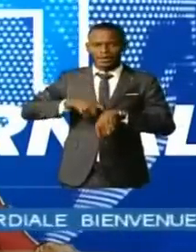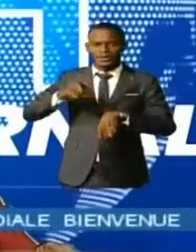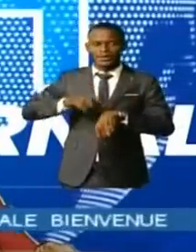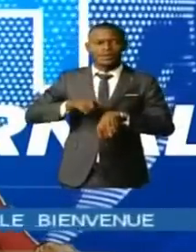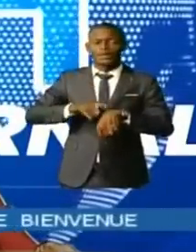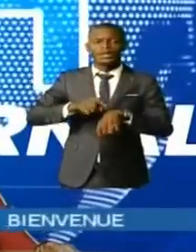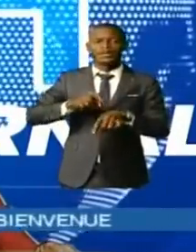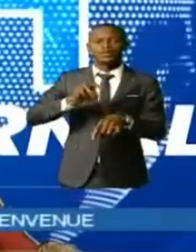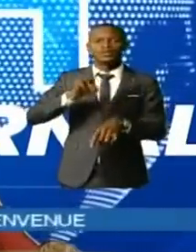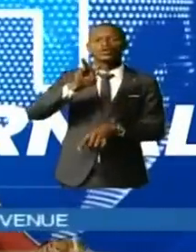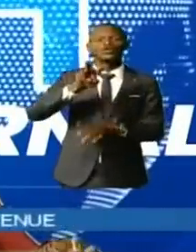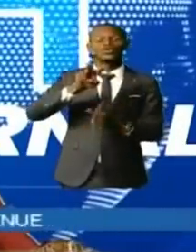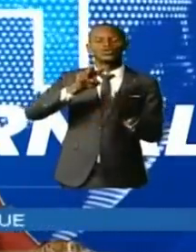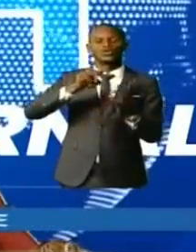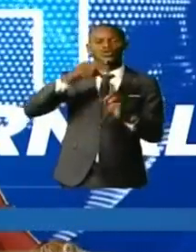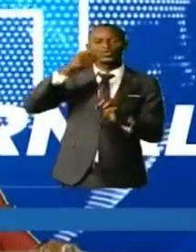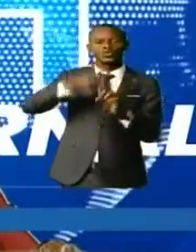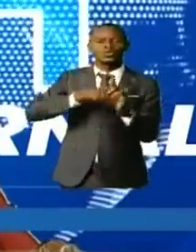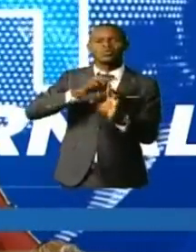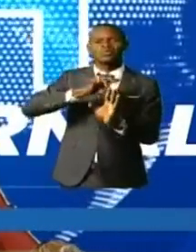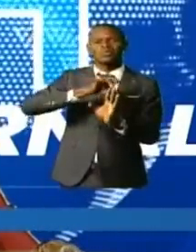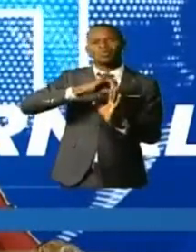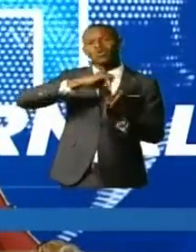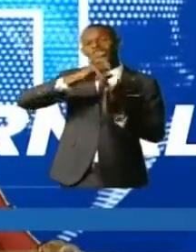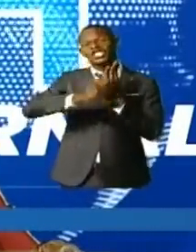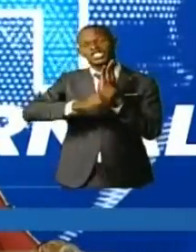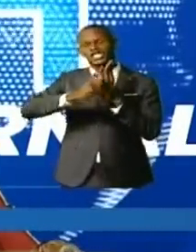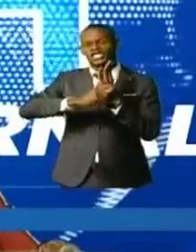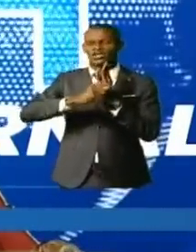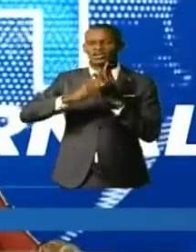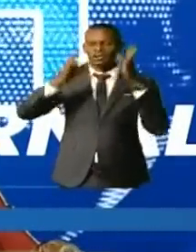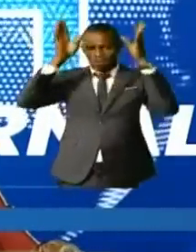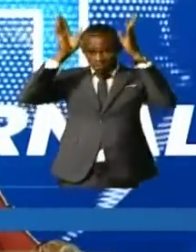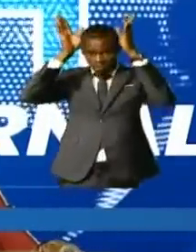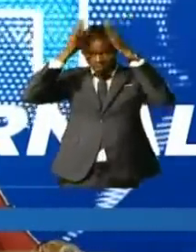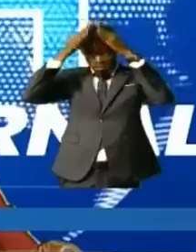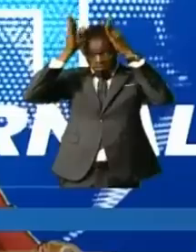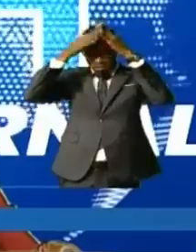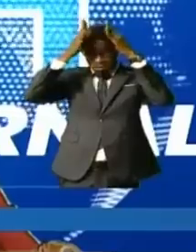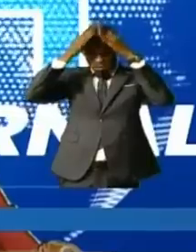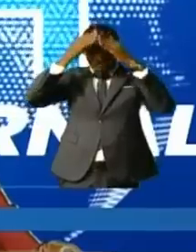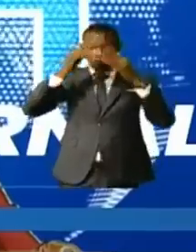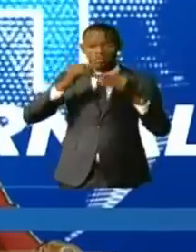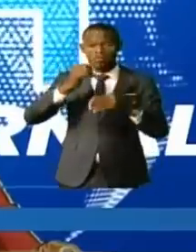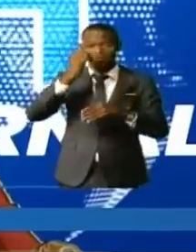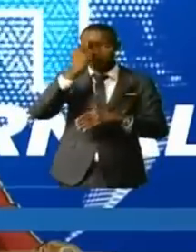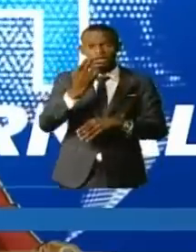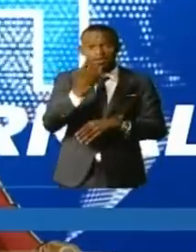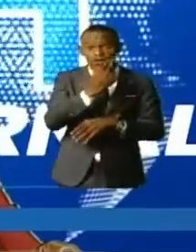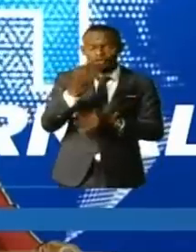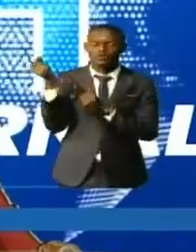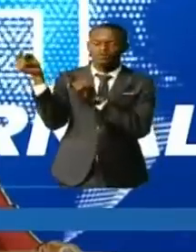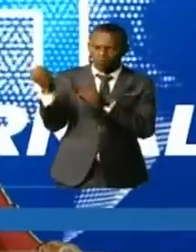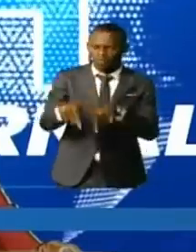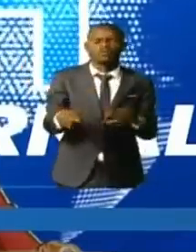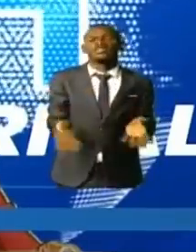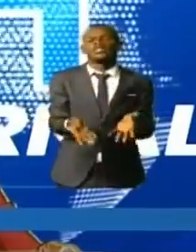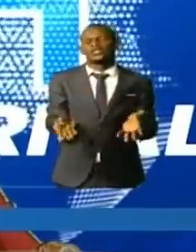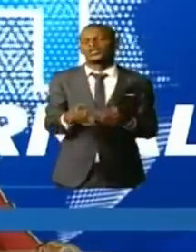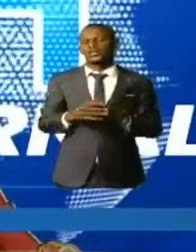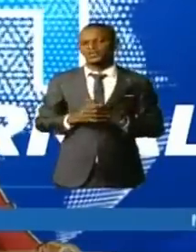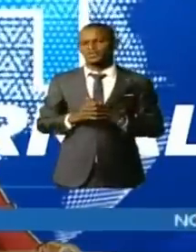L'annonce vient d'être faite par la Conférence épiscopale nationale du Congo, une rencontre qui sera marquée par